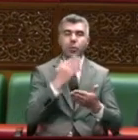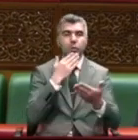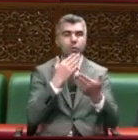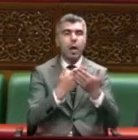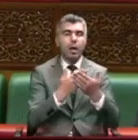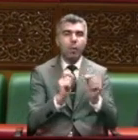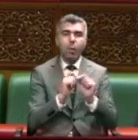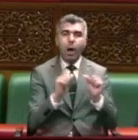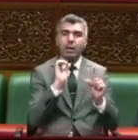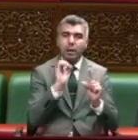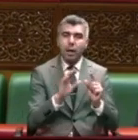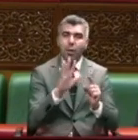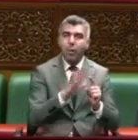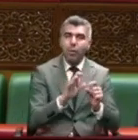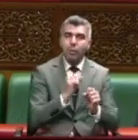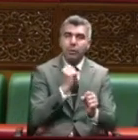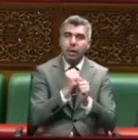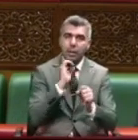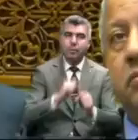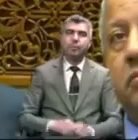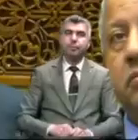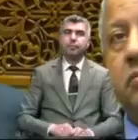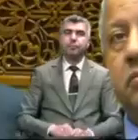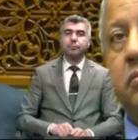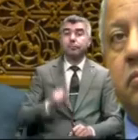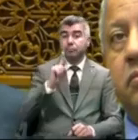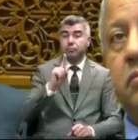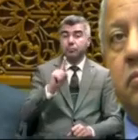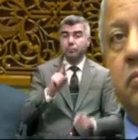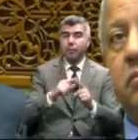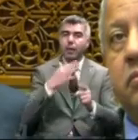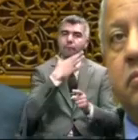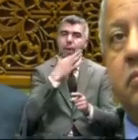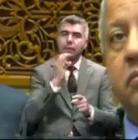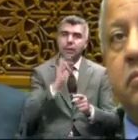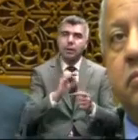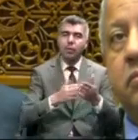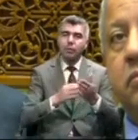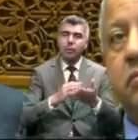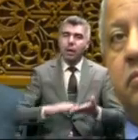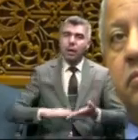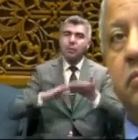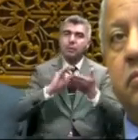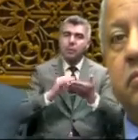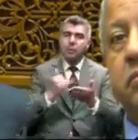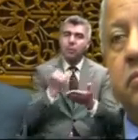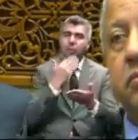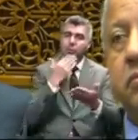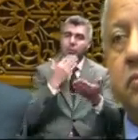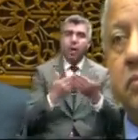الوعي ديالكم منين درتوا هذه ولكن تسهيل الماموريه بالنسبه للمستوردين لهذا الشيء مكلف